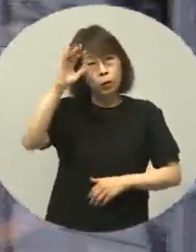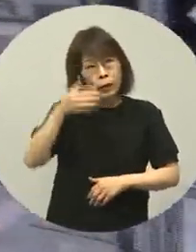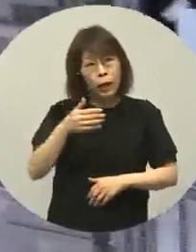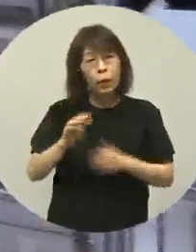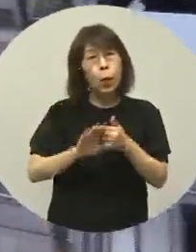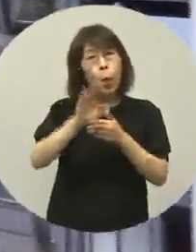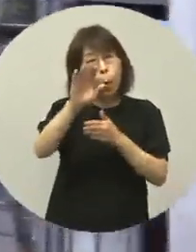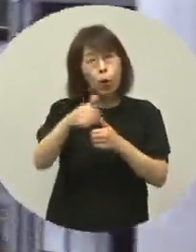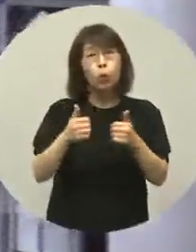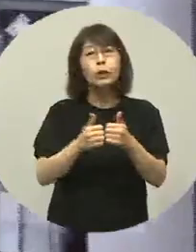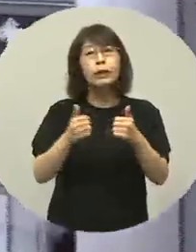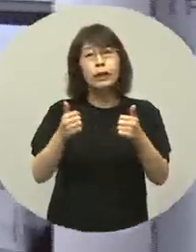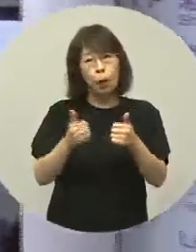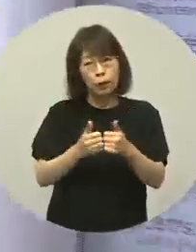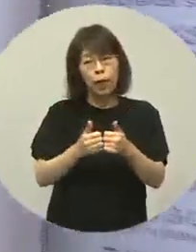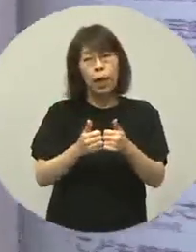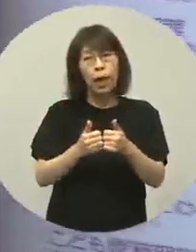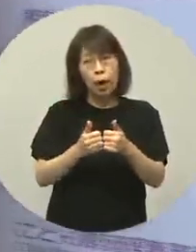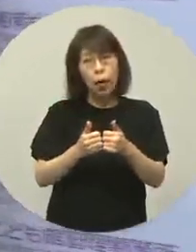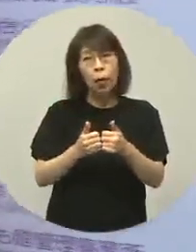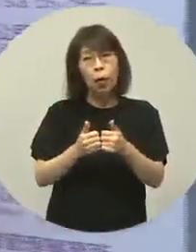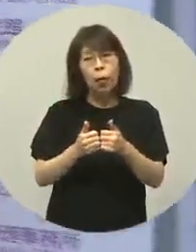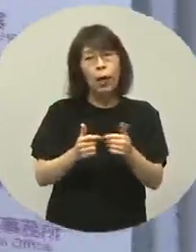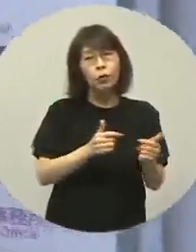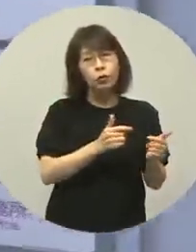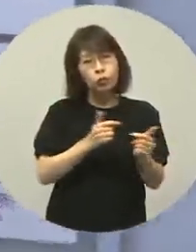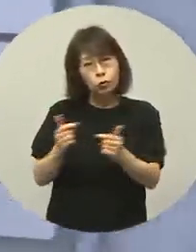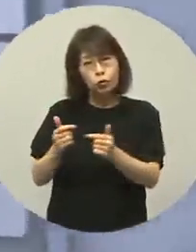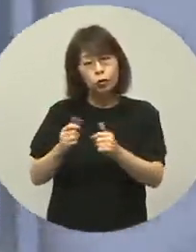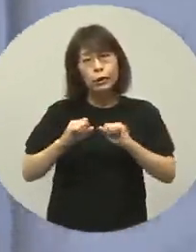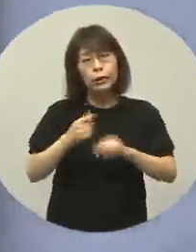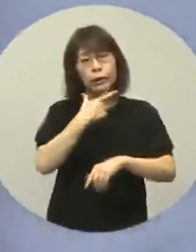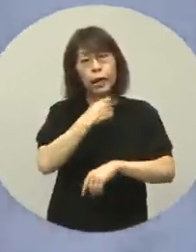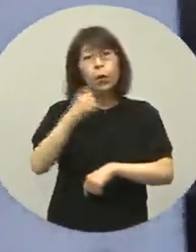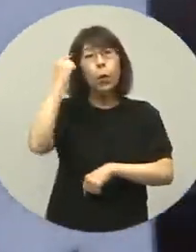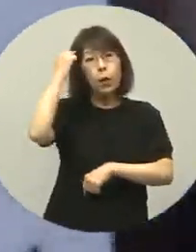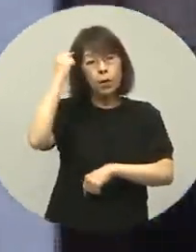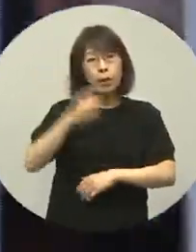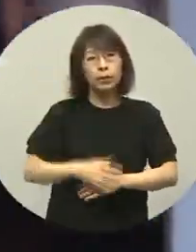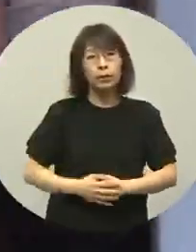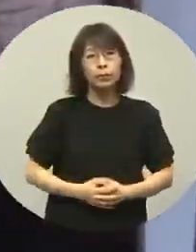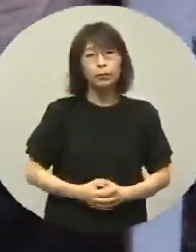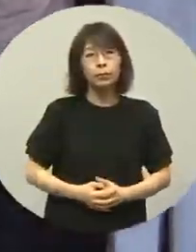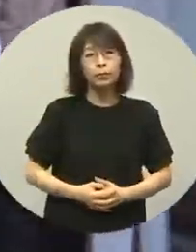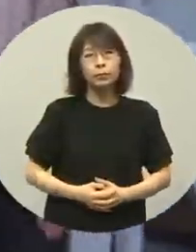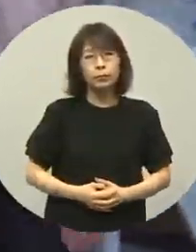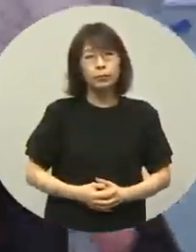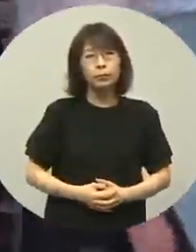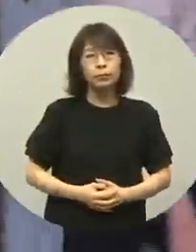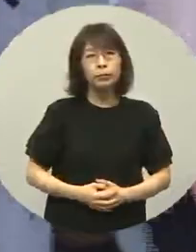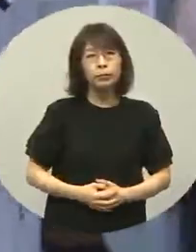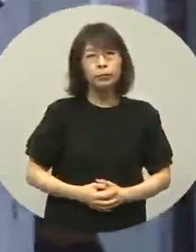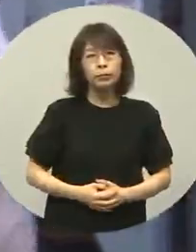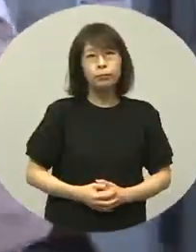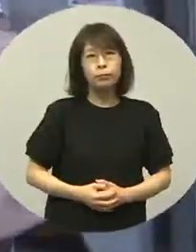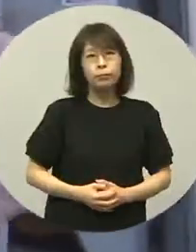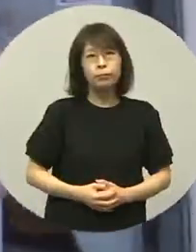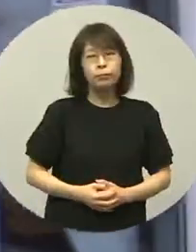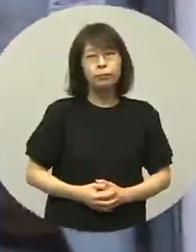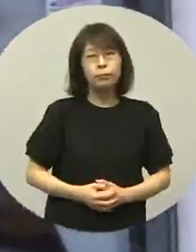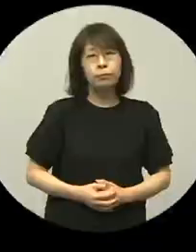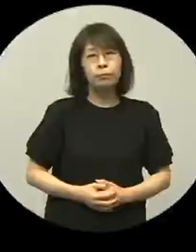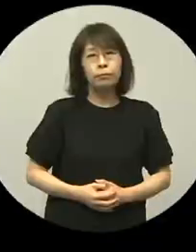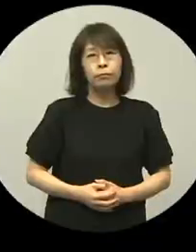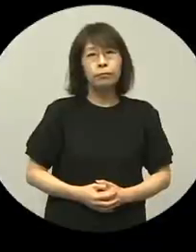の打ち合わせをまた、ゆっくりちょっとしたいと思ってます。 わかりました、じゃあ早速中に入りましょうか。 行きまし